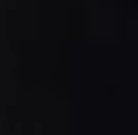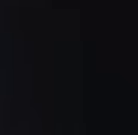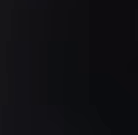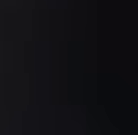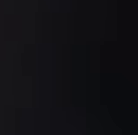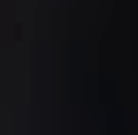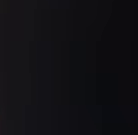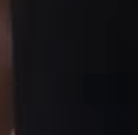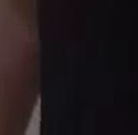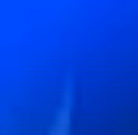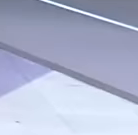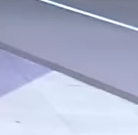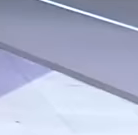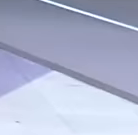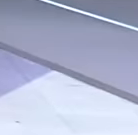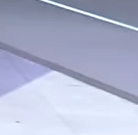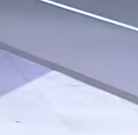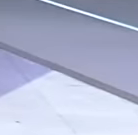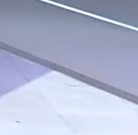saksi.